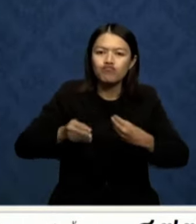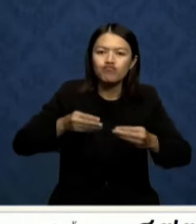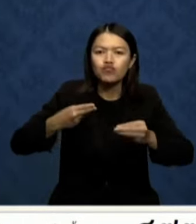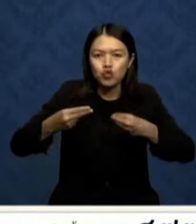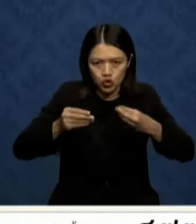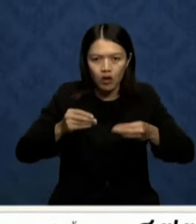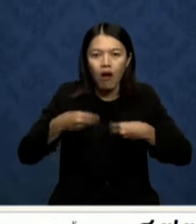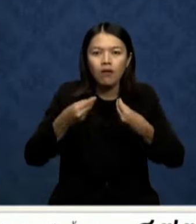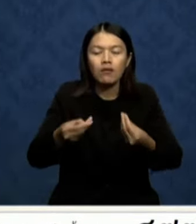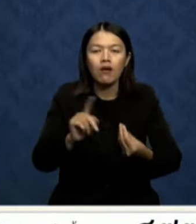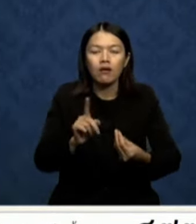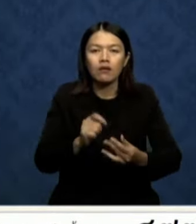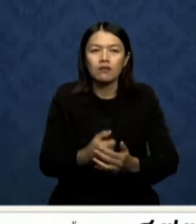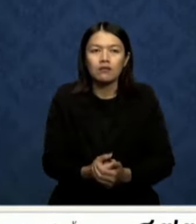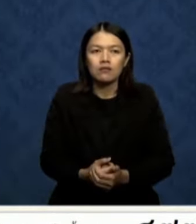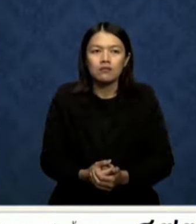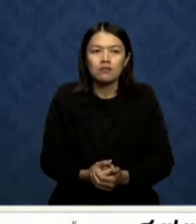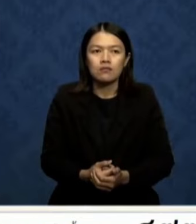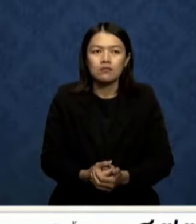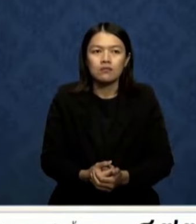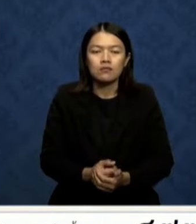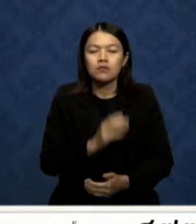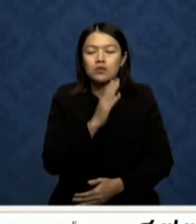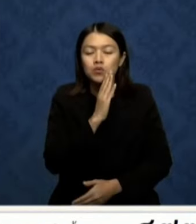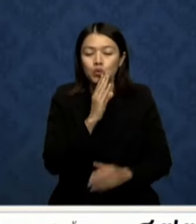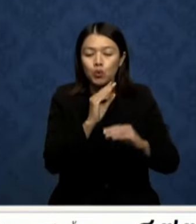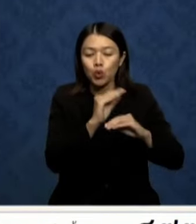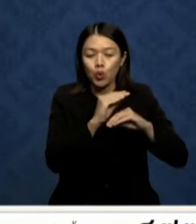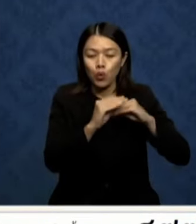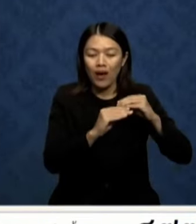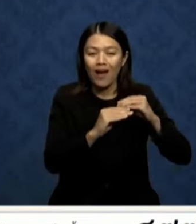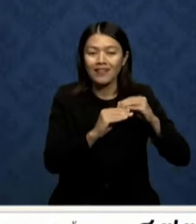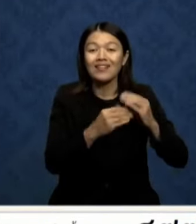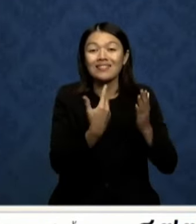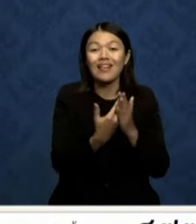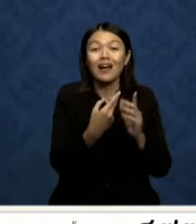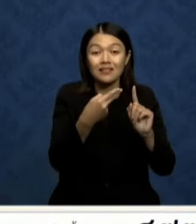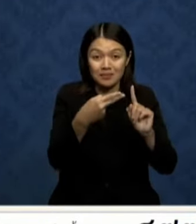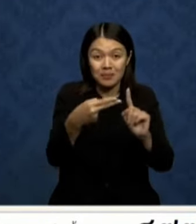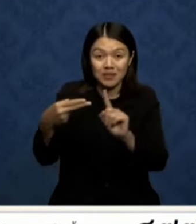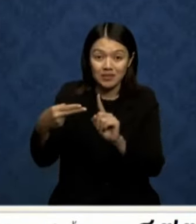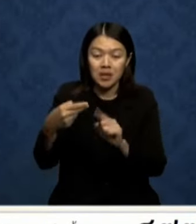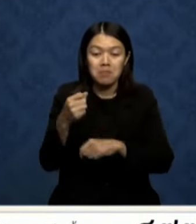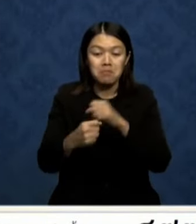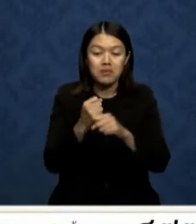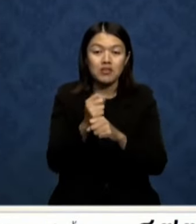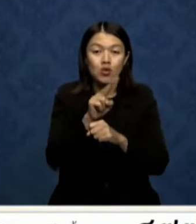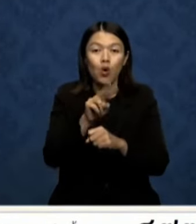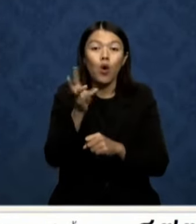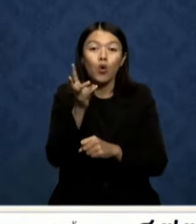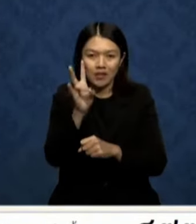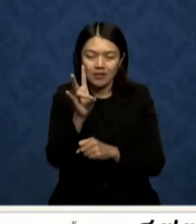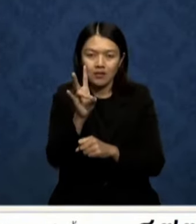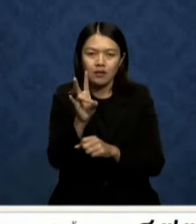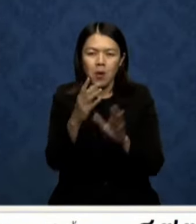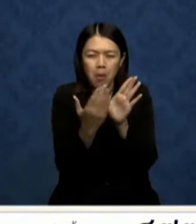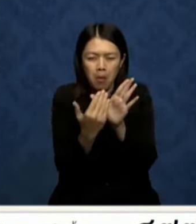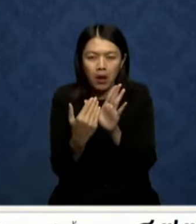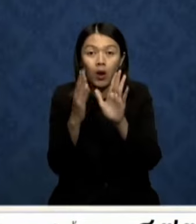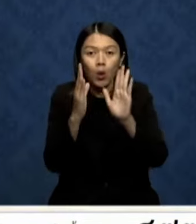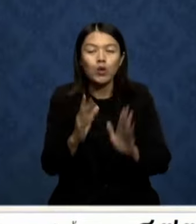ครับคิดง่ายๆว่าสมมุติว่าโครงการดิจิตอลวอลเล็ตในปี2567มีคนมาลงทะเบียนแค่ล้านค